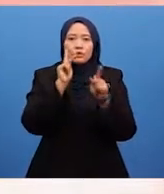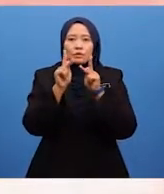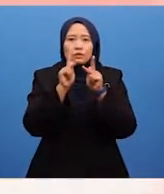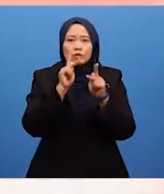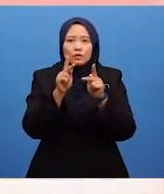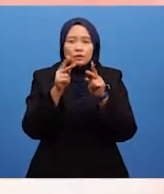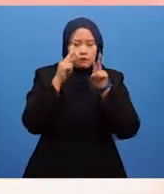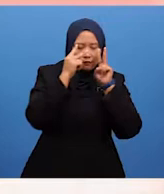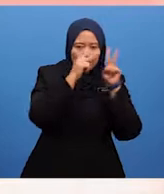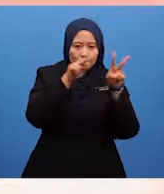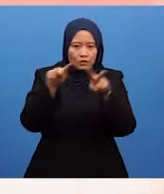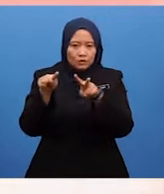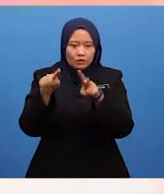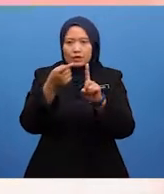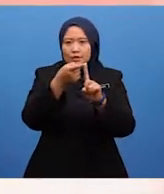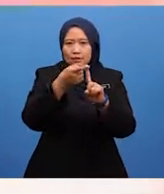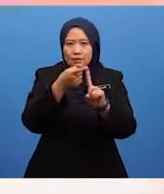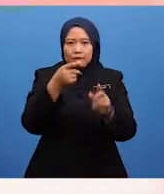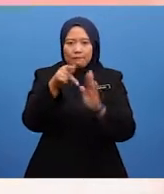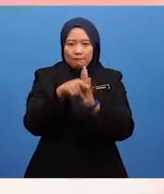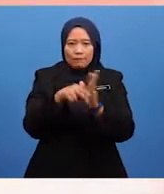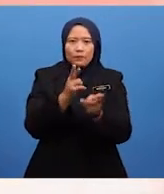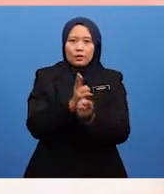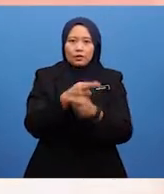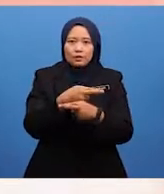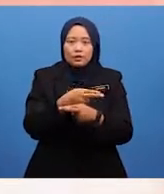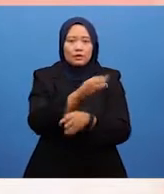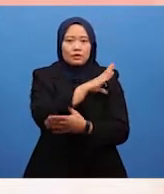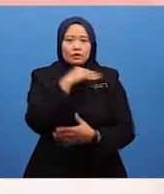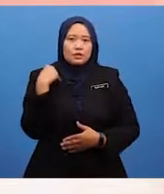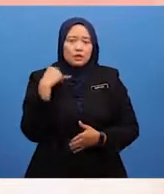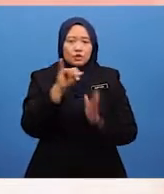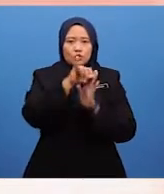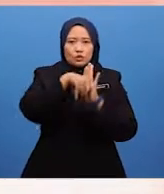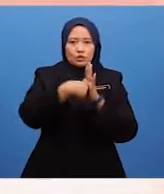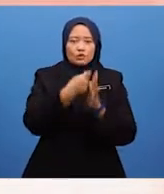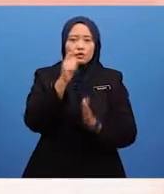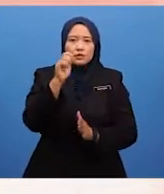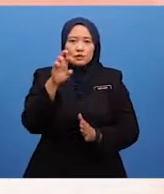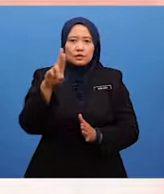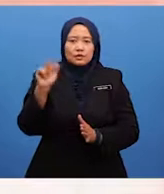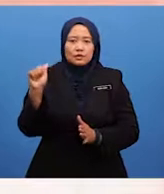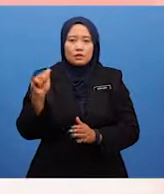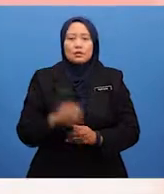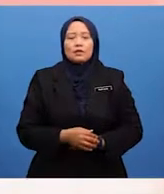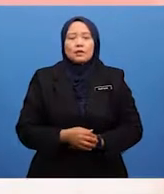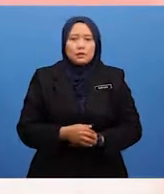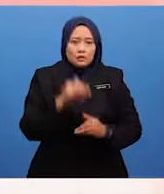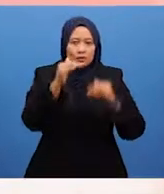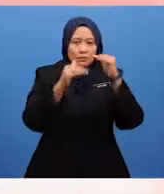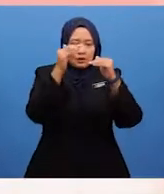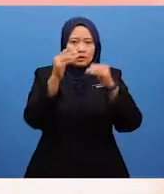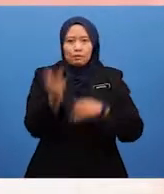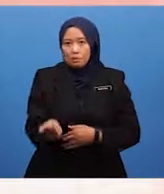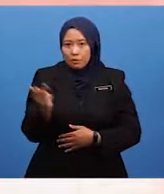antara mereka janji ureteral fungsi atau binaan sesuatu produk kalau